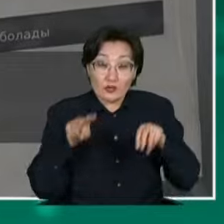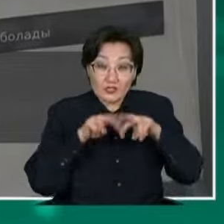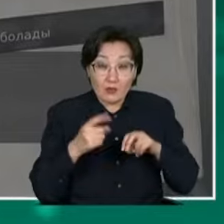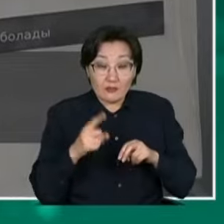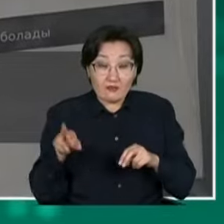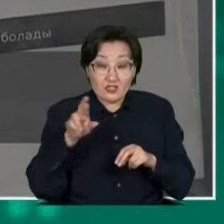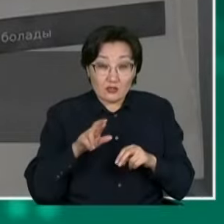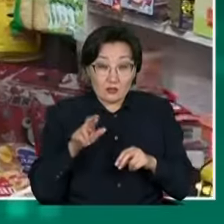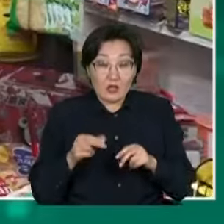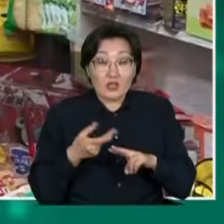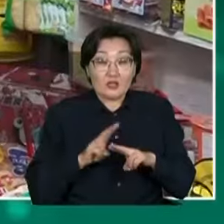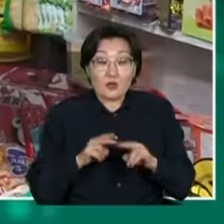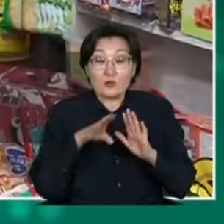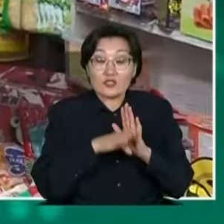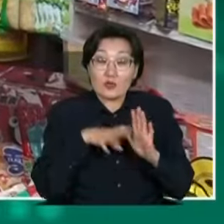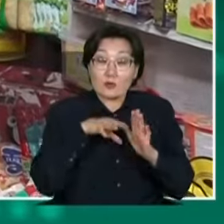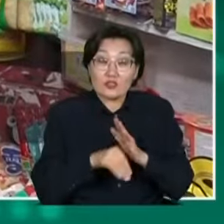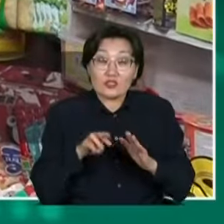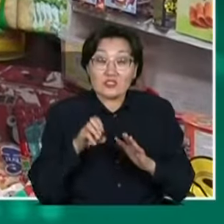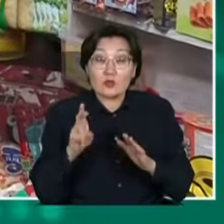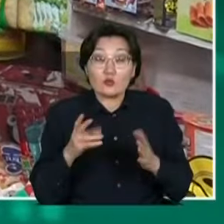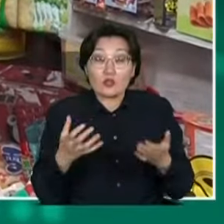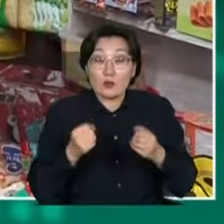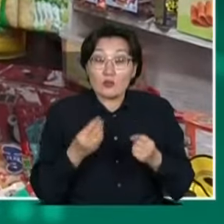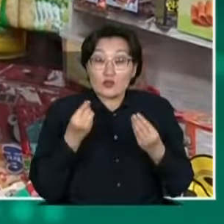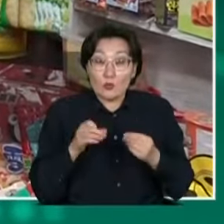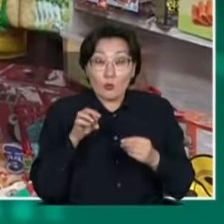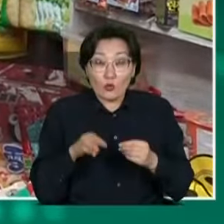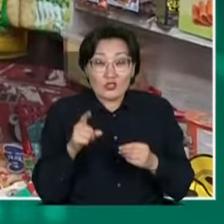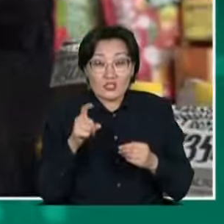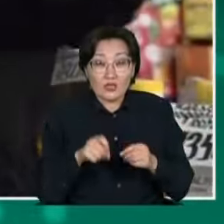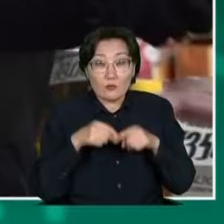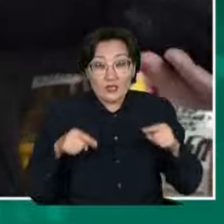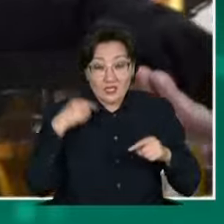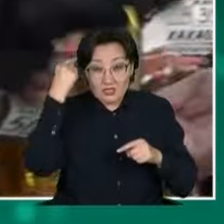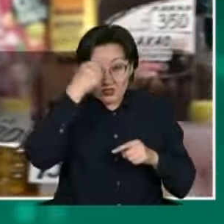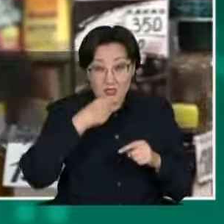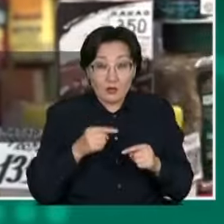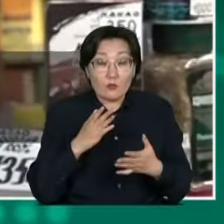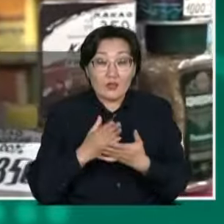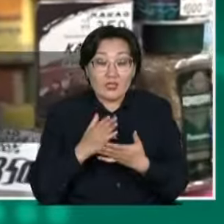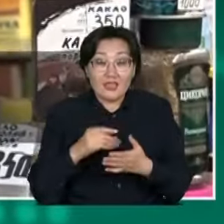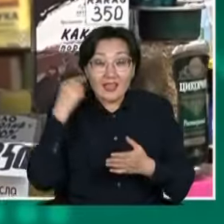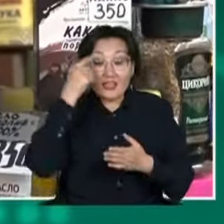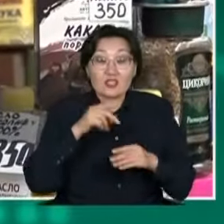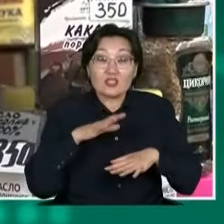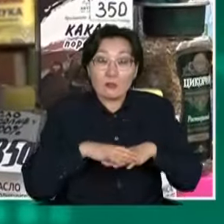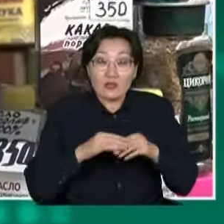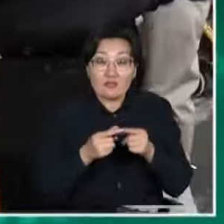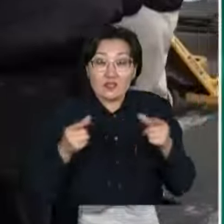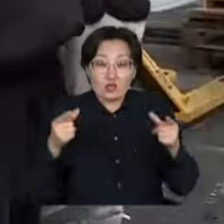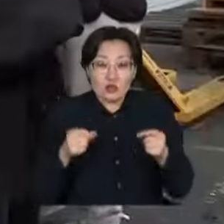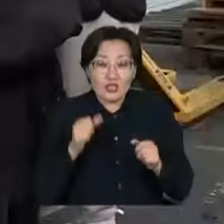1 января. Под эти критерии попадают те, кто получает деньги от 100 разных лиц на личный банк. Банковский счет